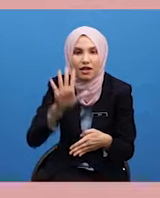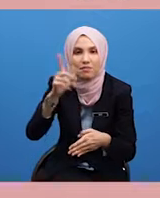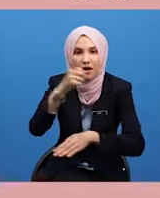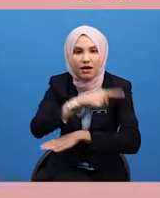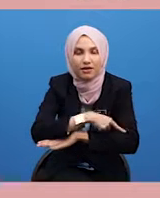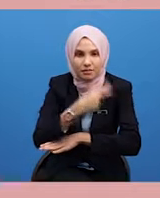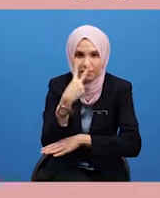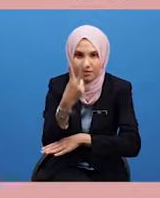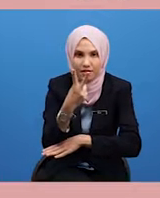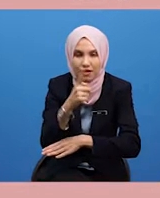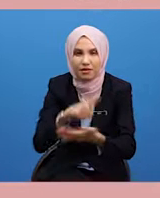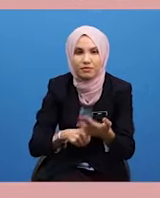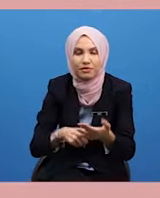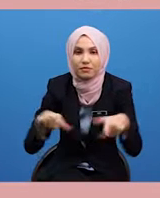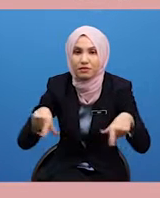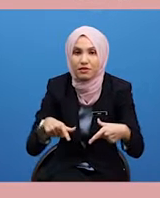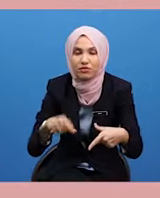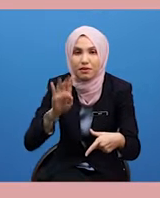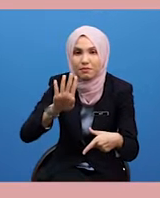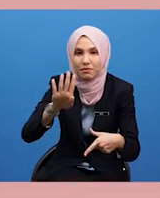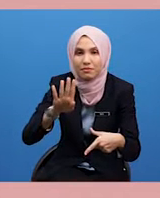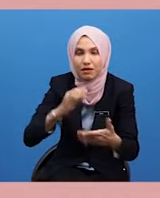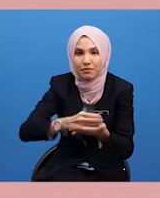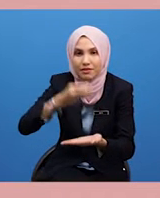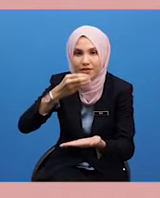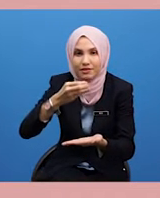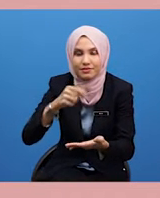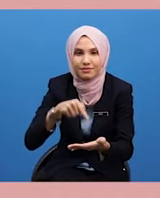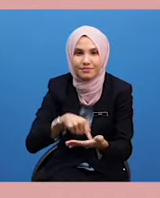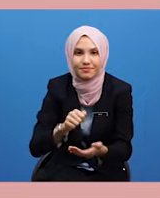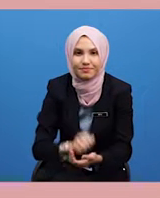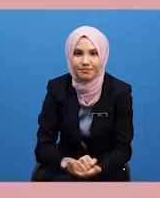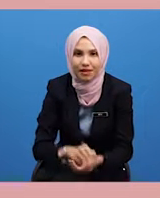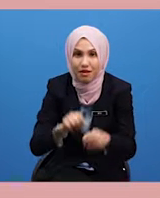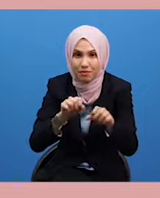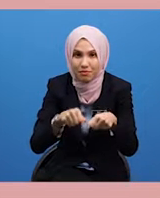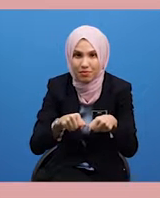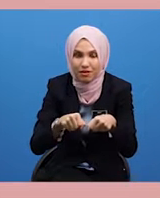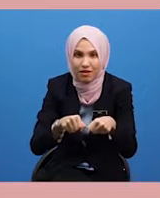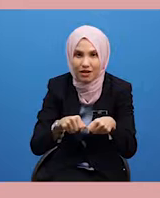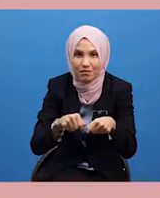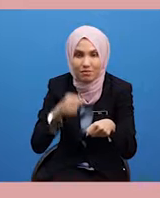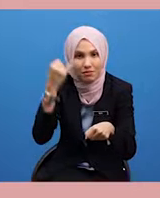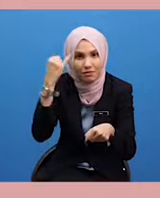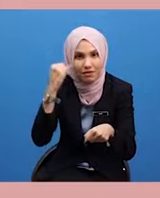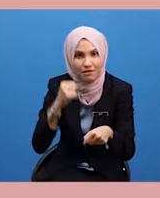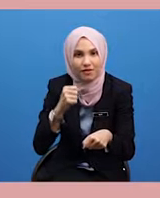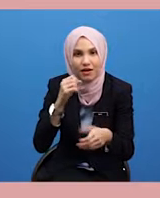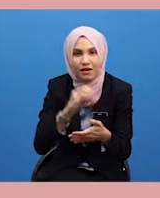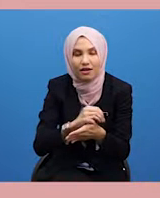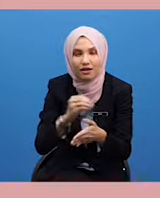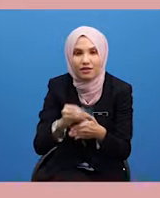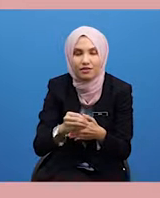terhadap keempat-empat bekas ini. Bolehkah anda membuat inference atau takulan anda